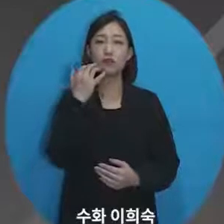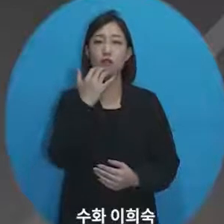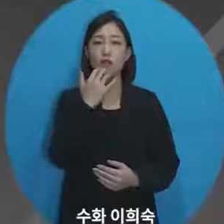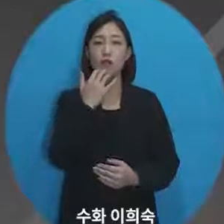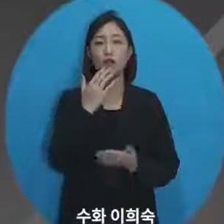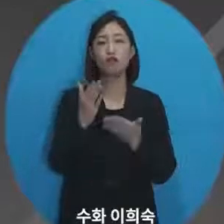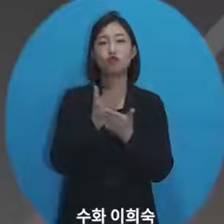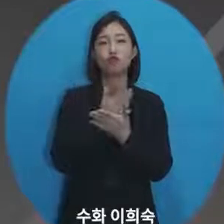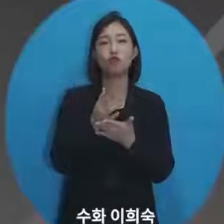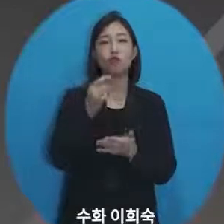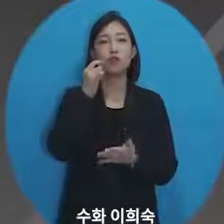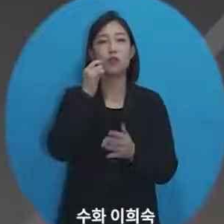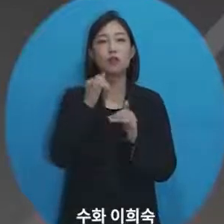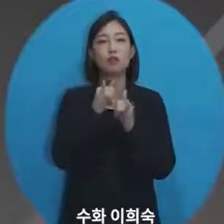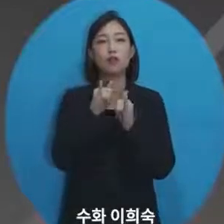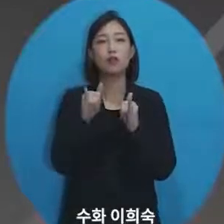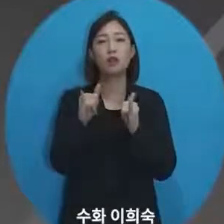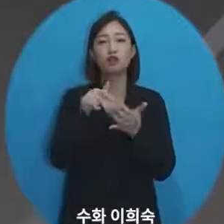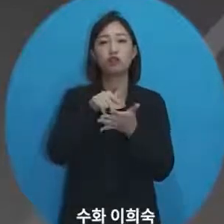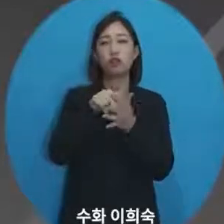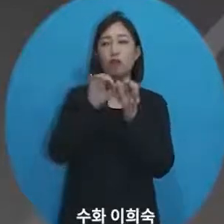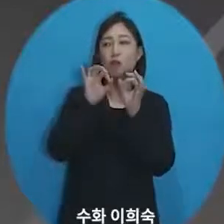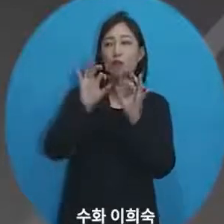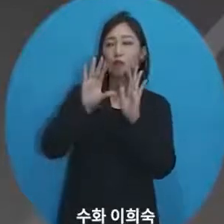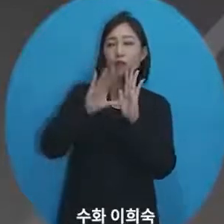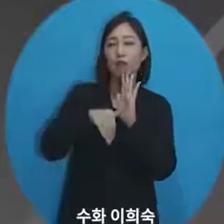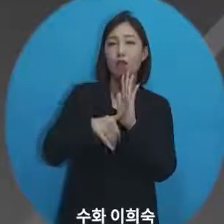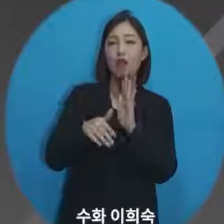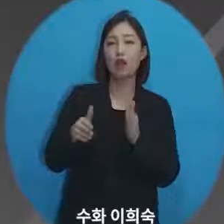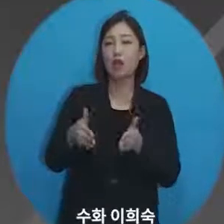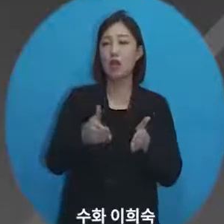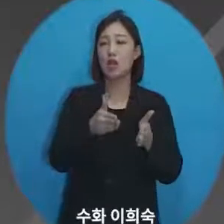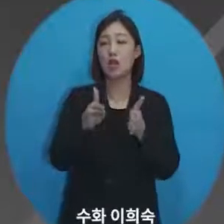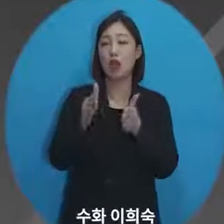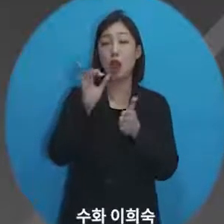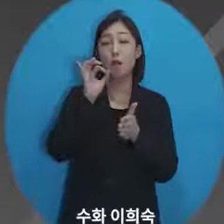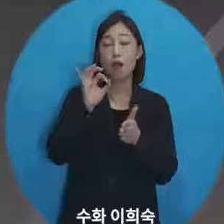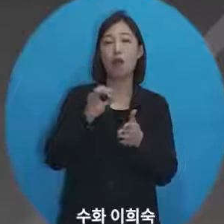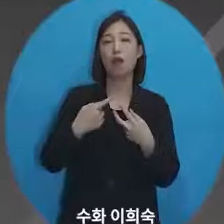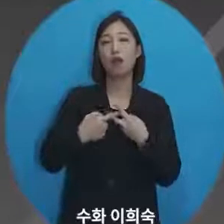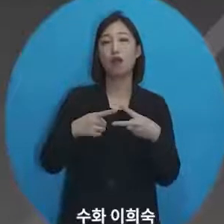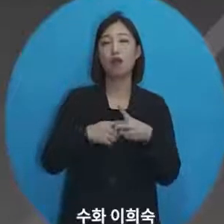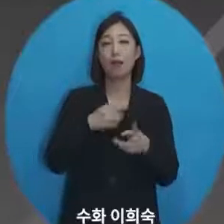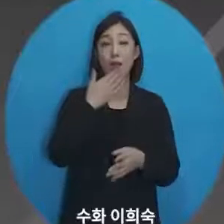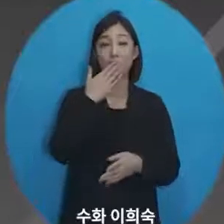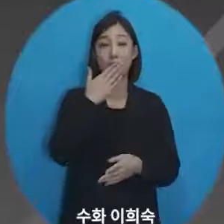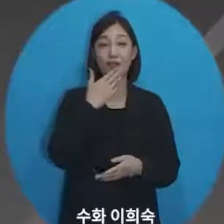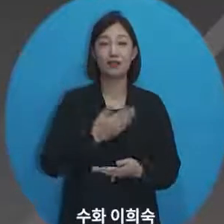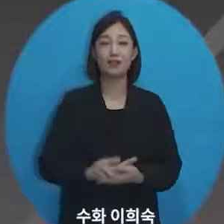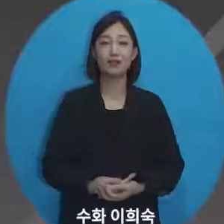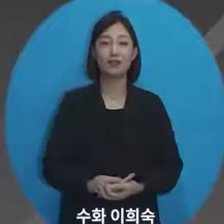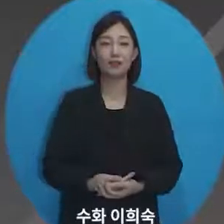하더라도 지하철 노선도를 구분하고 확인하는데 좀 더 유리할 수가 있습니다.